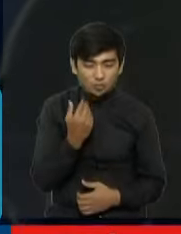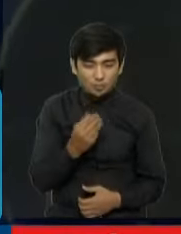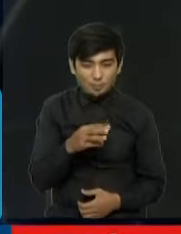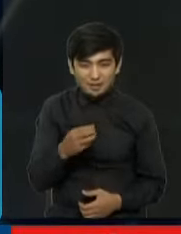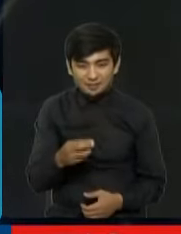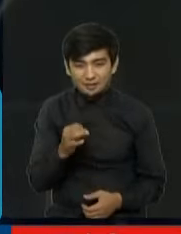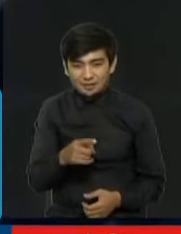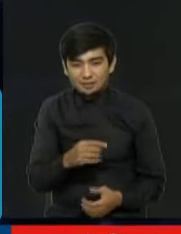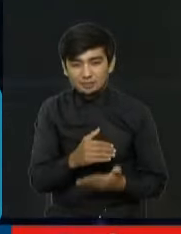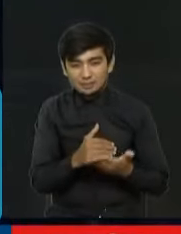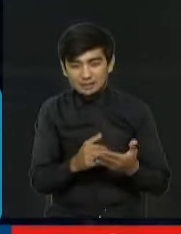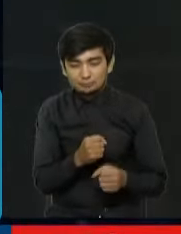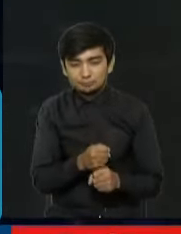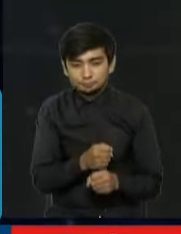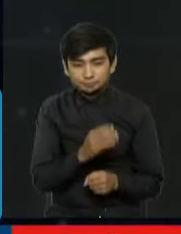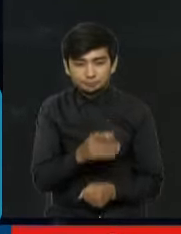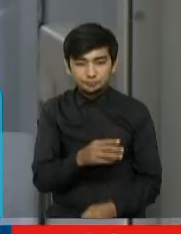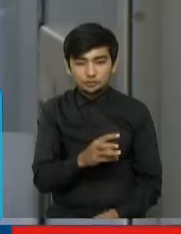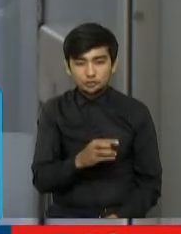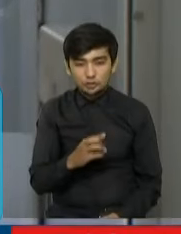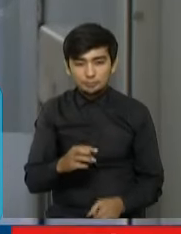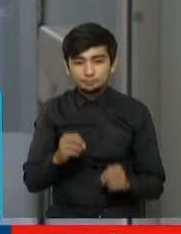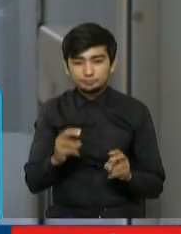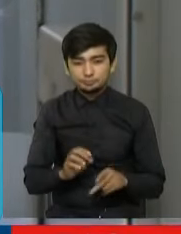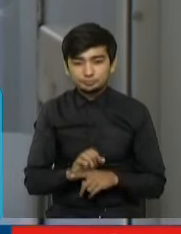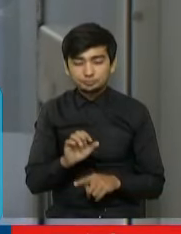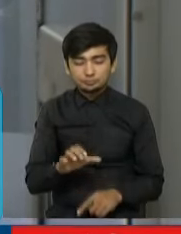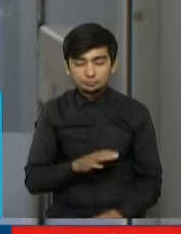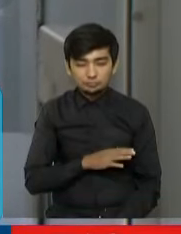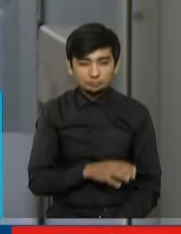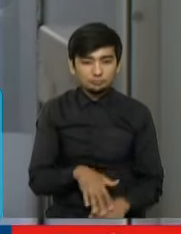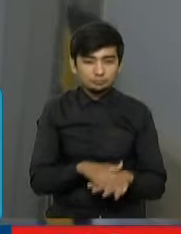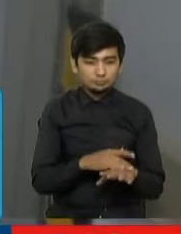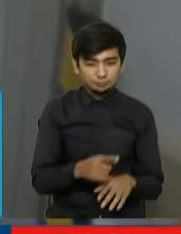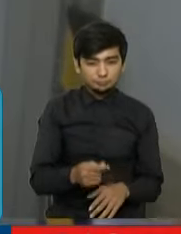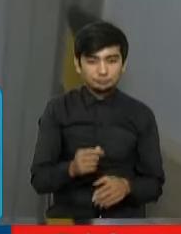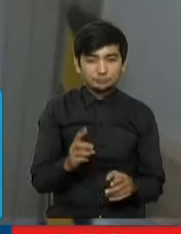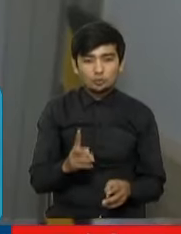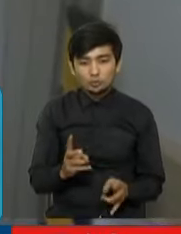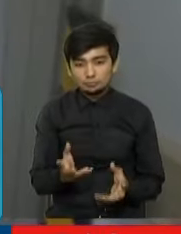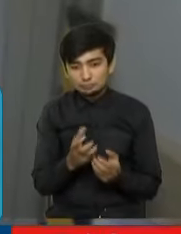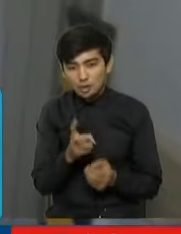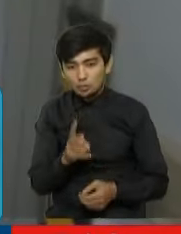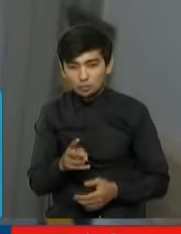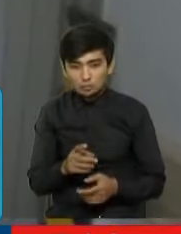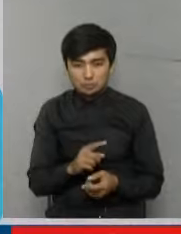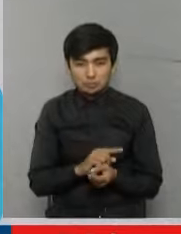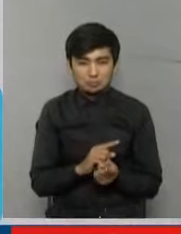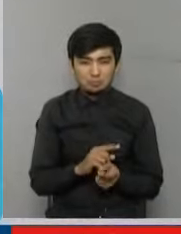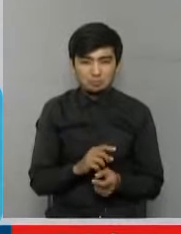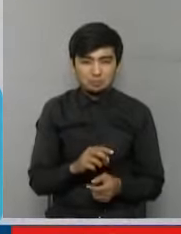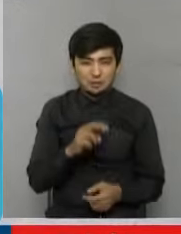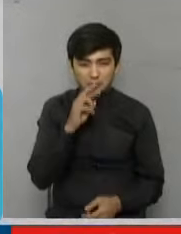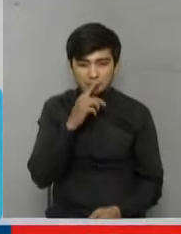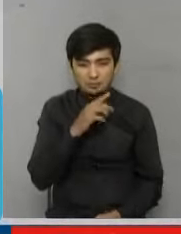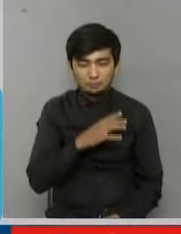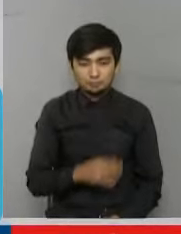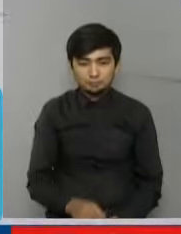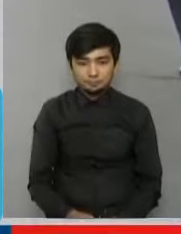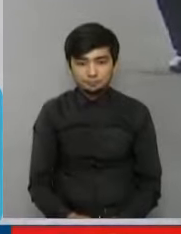жұмыстары жүргізіліп, олар өңірлік штабтарға тапсырылды. Ал халықтың бірі бұл жүйені қолдаса, кейбірі бұрыс дейді. Мен өзім жұмыс